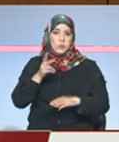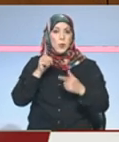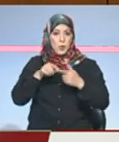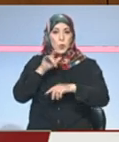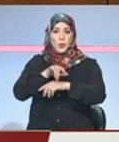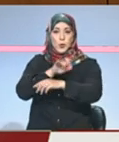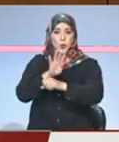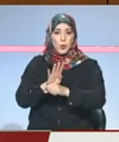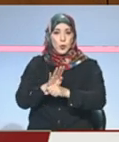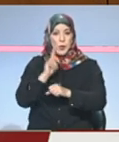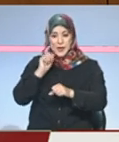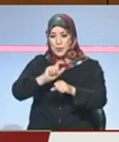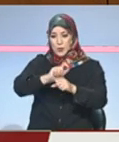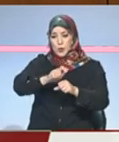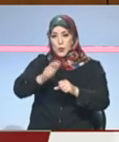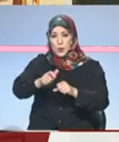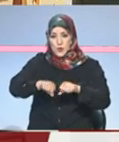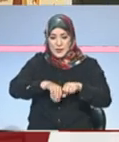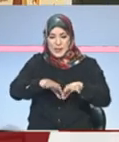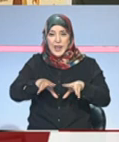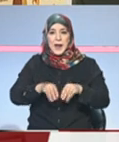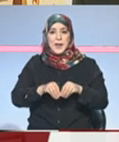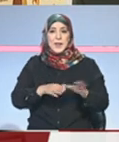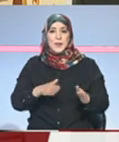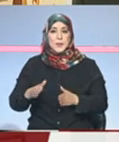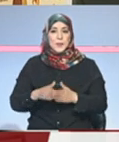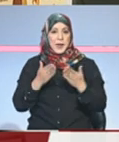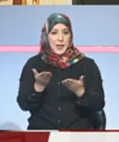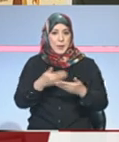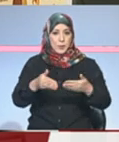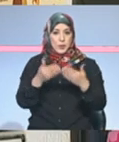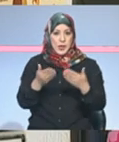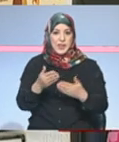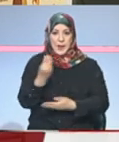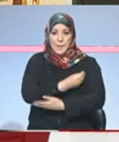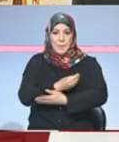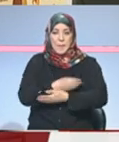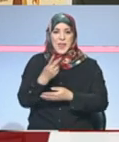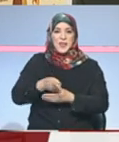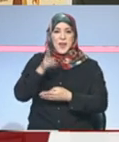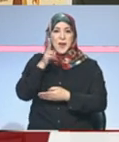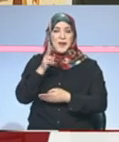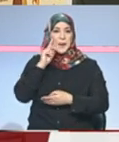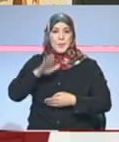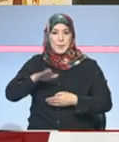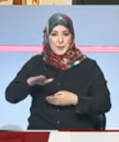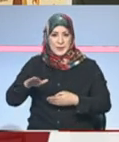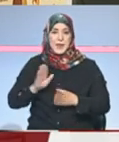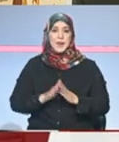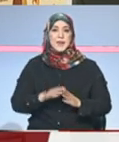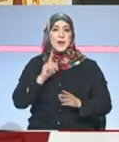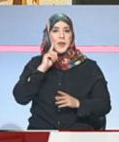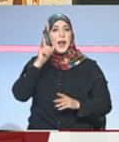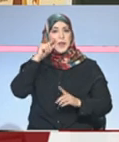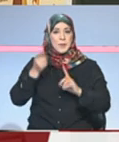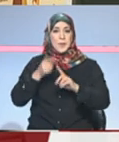الكوفيد صغير، هذا تعداه في الوسط العائلي. الموجة هذه لاحظنا فيها الرضع أكثر من الصغار، وذلك علاش نأكد